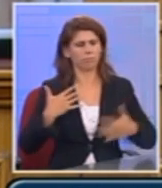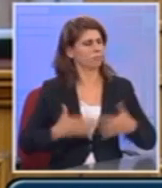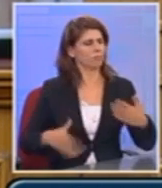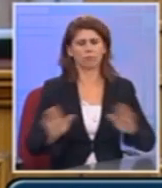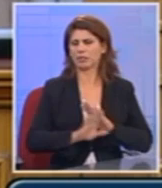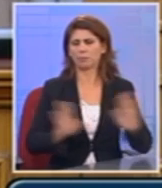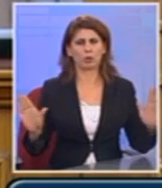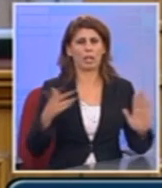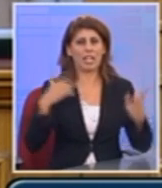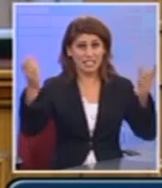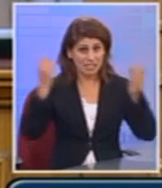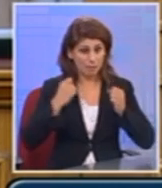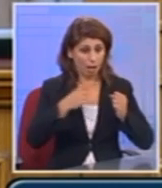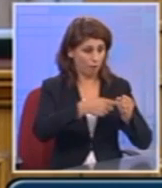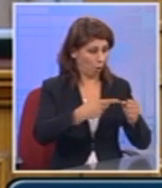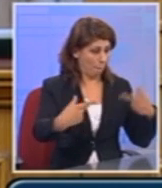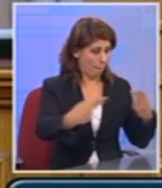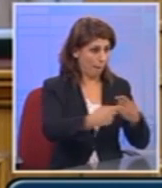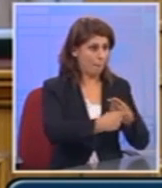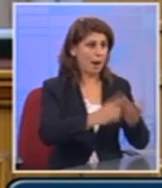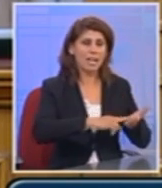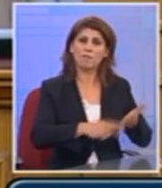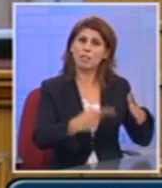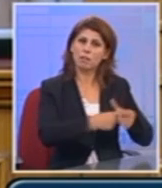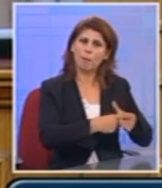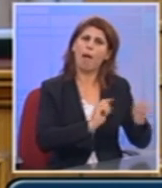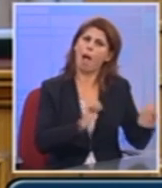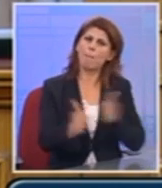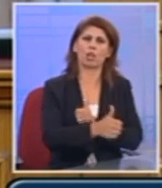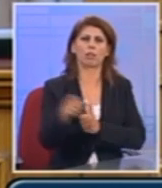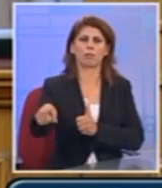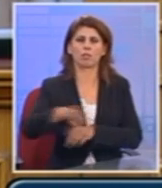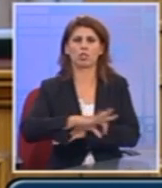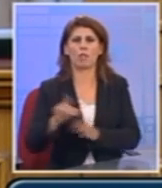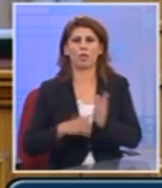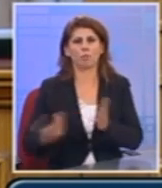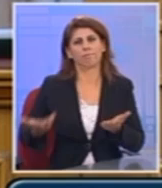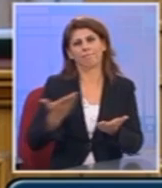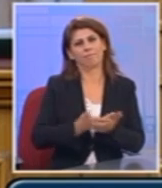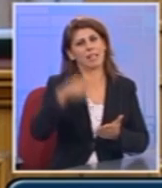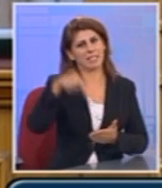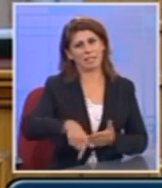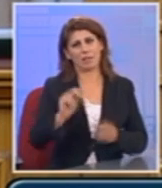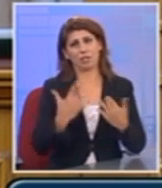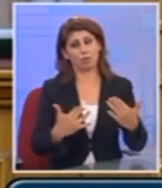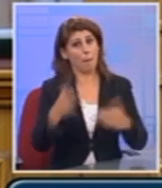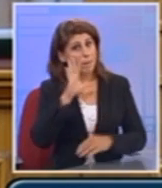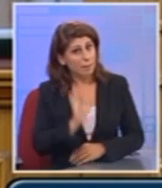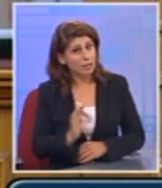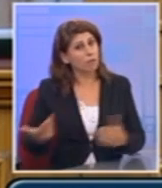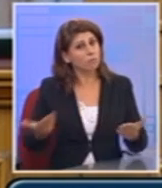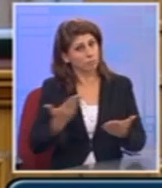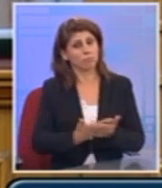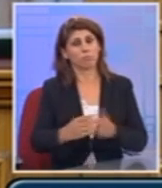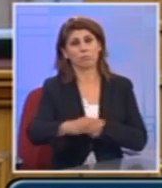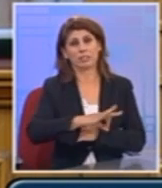από τις α οι απώλειες οι ζημιές θα αποκατασταθούν με το σχέδιο νόμου το οποίο καταθέτω σήμερα στη βουλή όντως καταθέτει